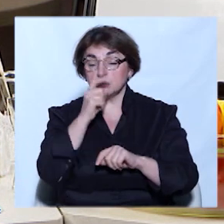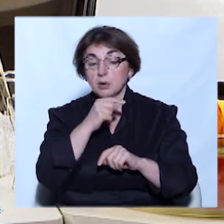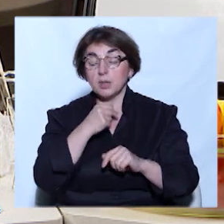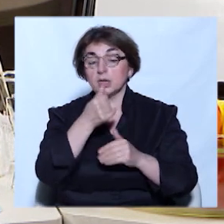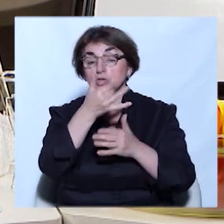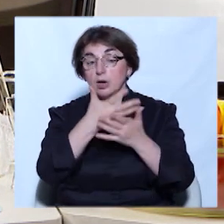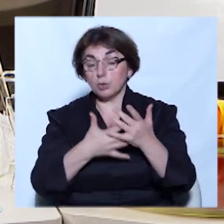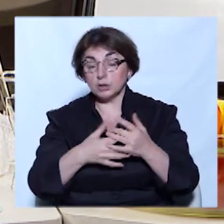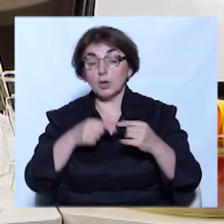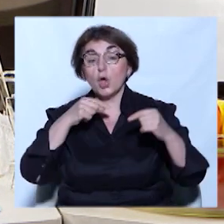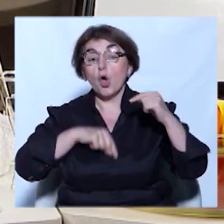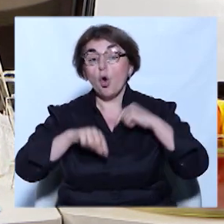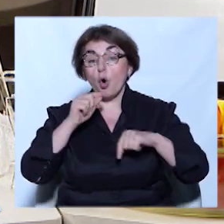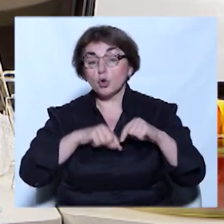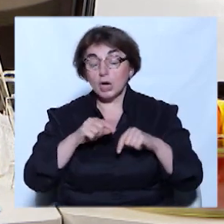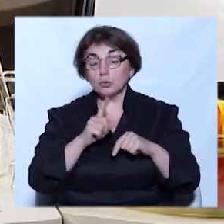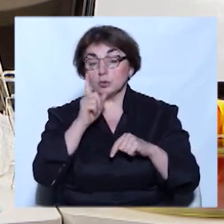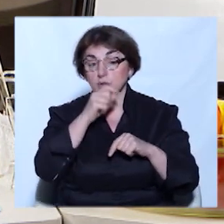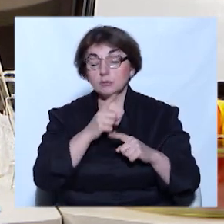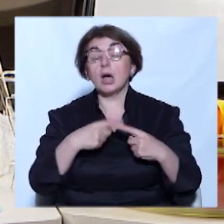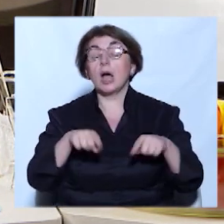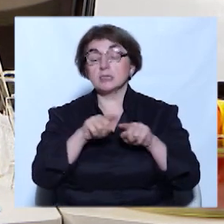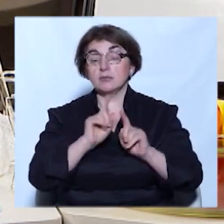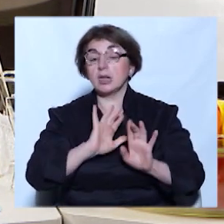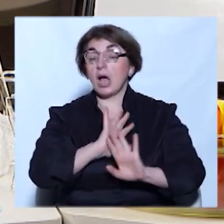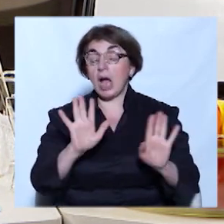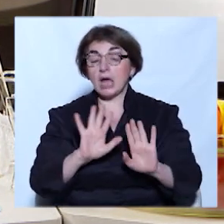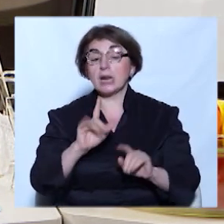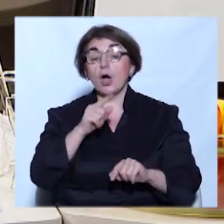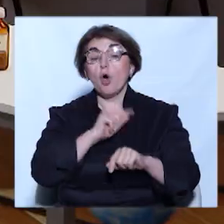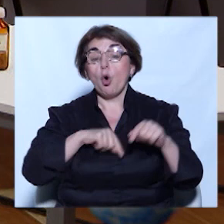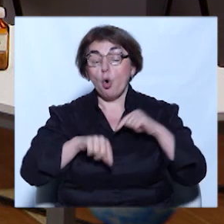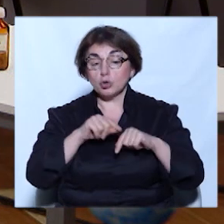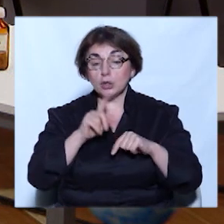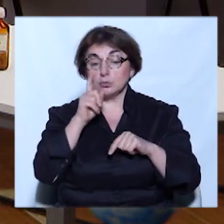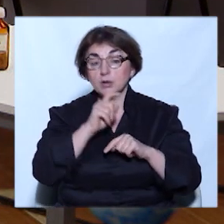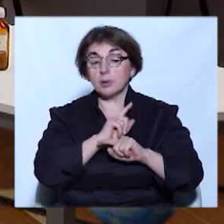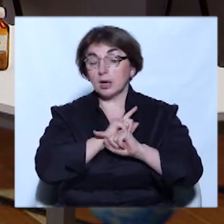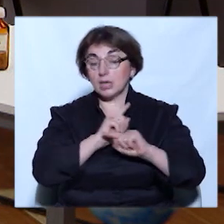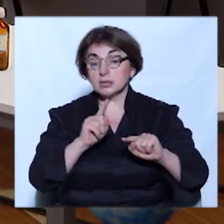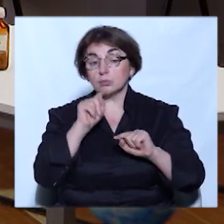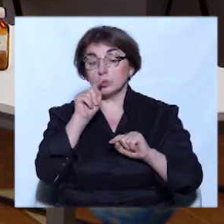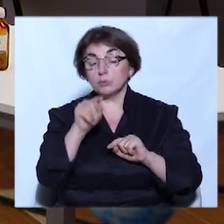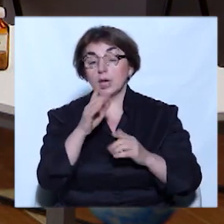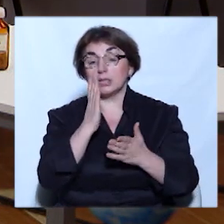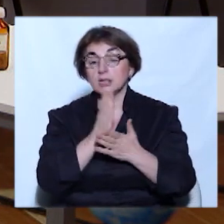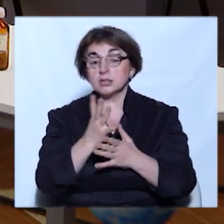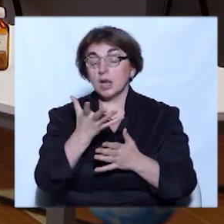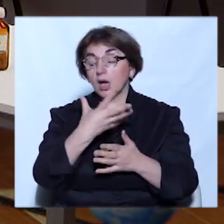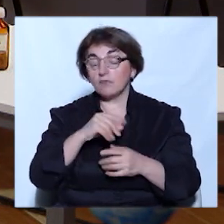მაგრამ მჟავები არაორგანულიც არსებობს და ყველასათვის განსაკუთრებული არის ის, რომ ყველა